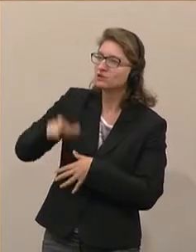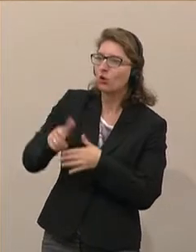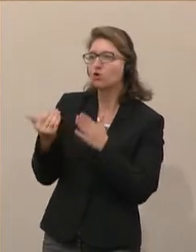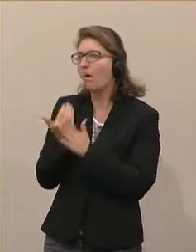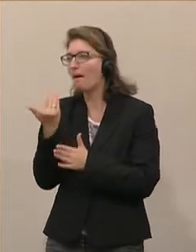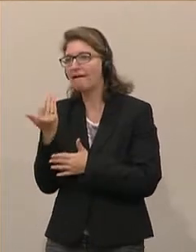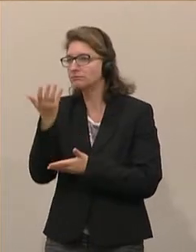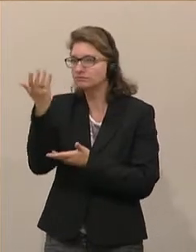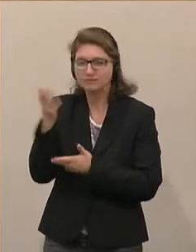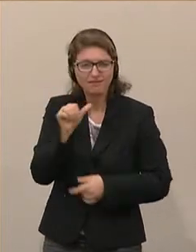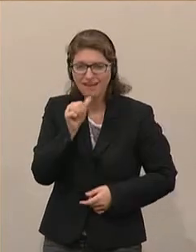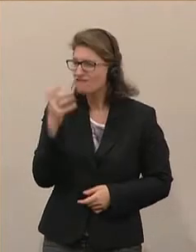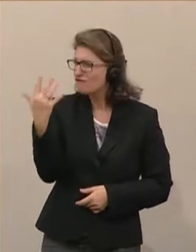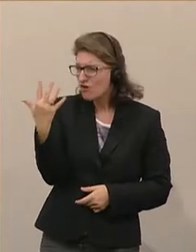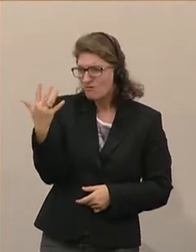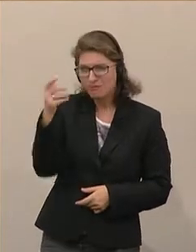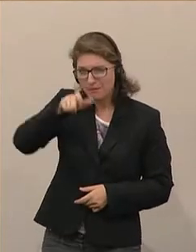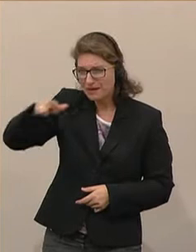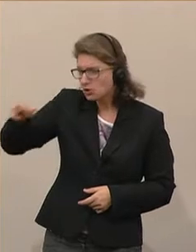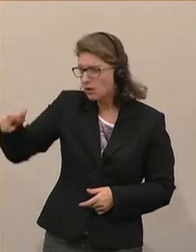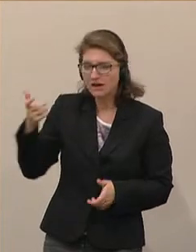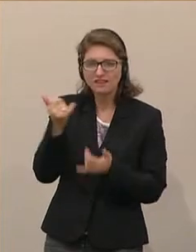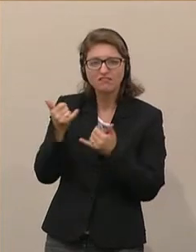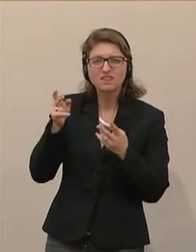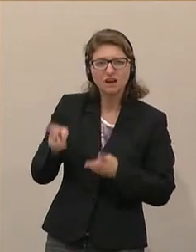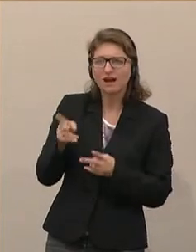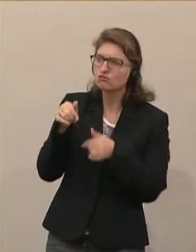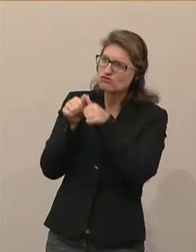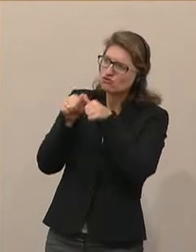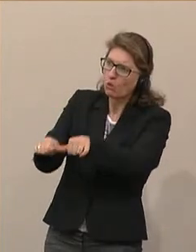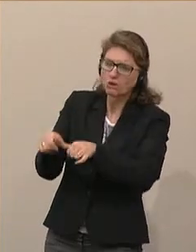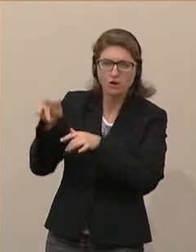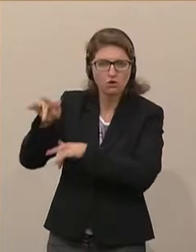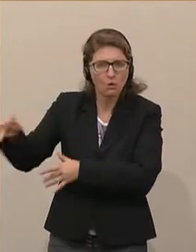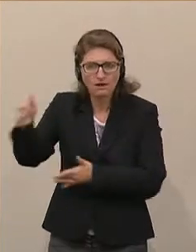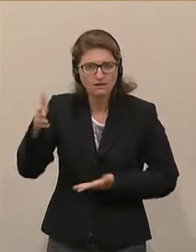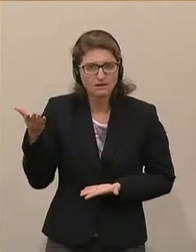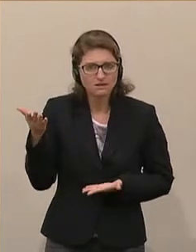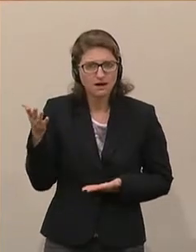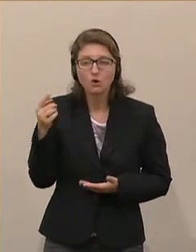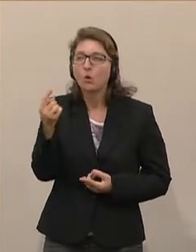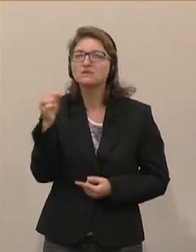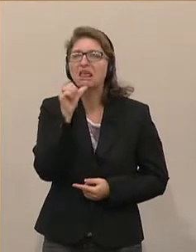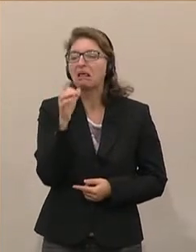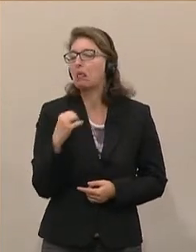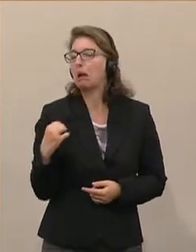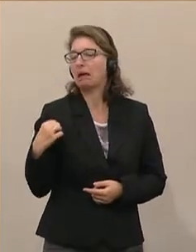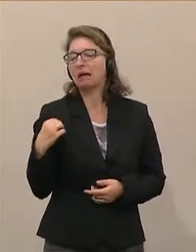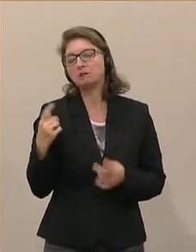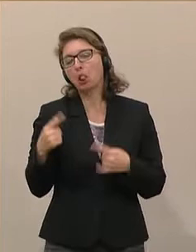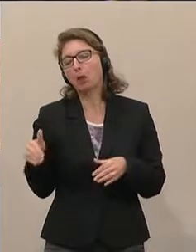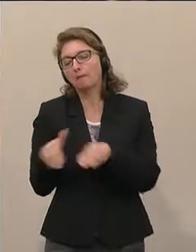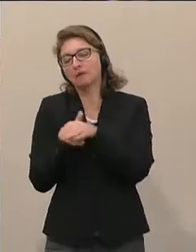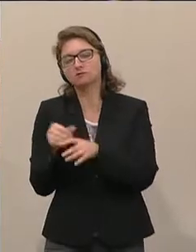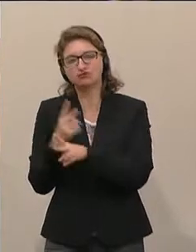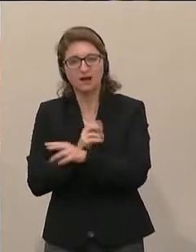Staatsanwältin, sondern ein Druck auf 5 Personen ausüben kann, die da drinnen arbeiten, die alle nicht erst seit gestern Staatsanwälte sind,